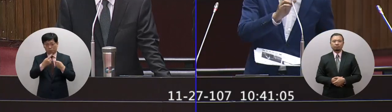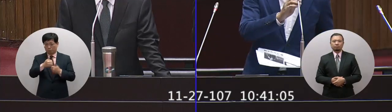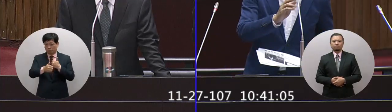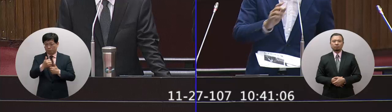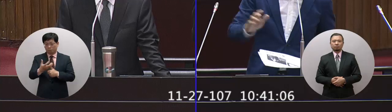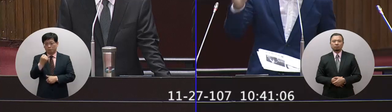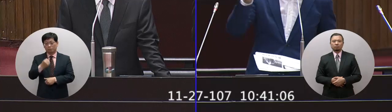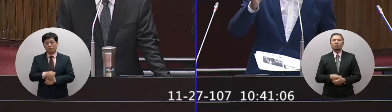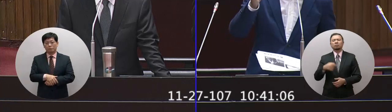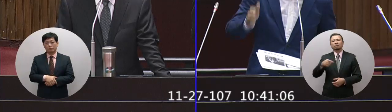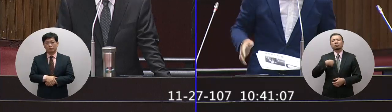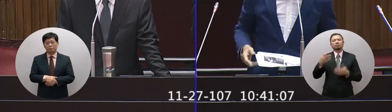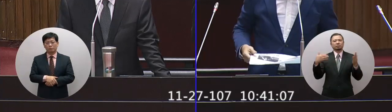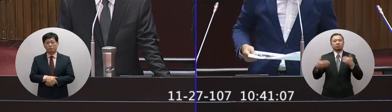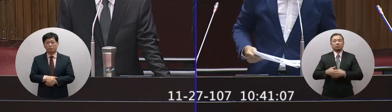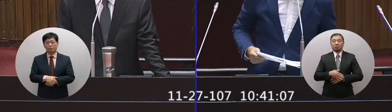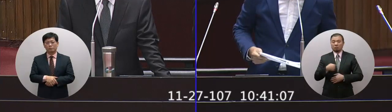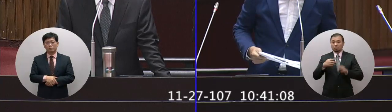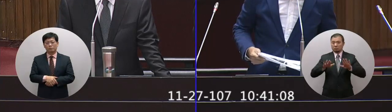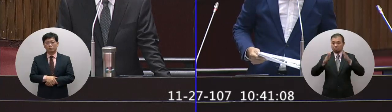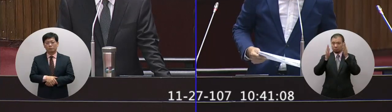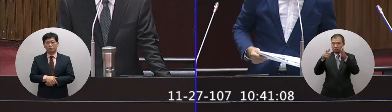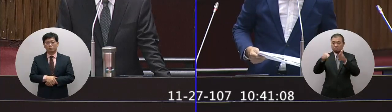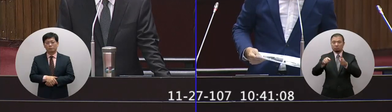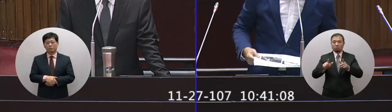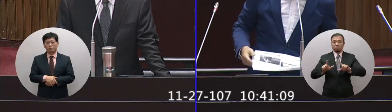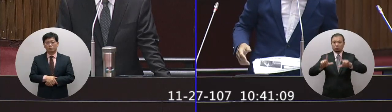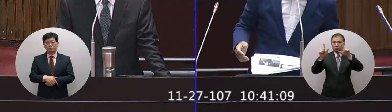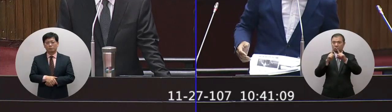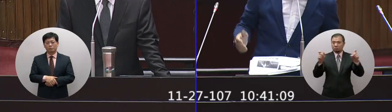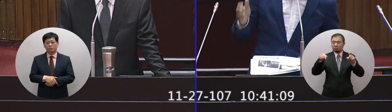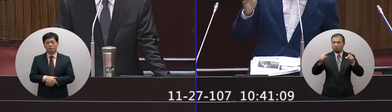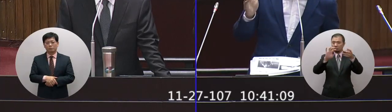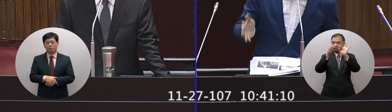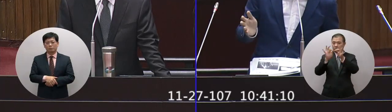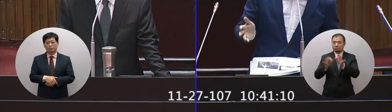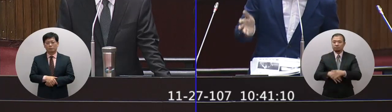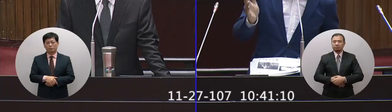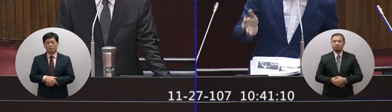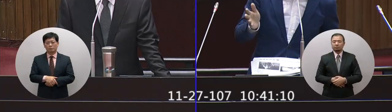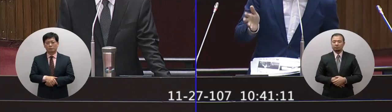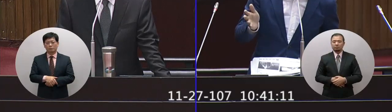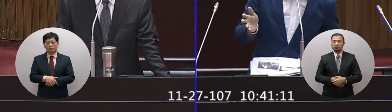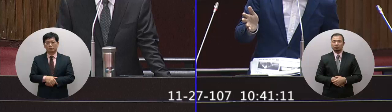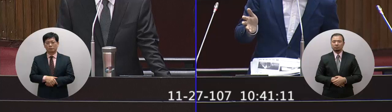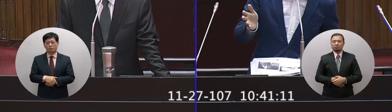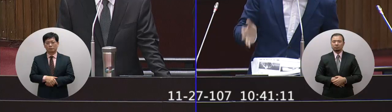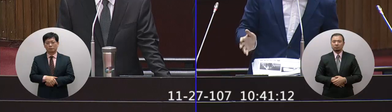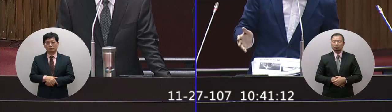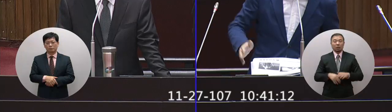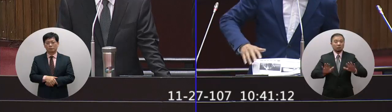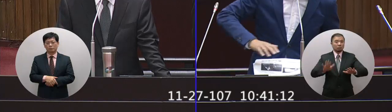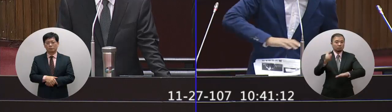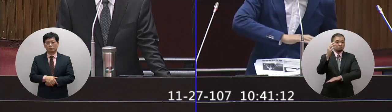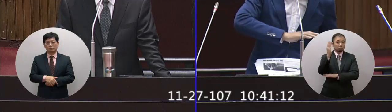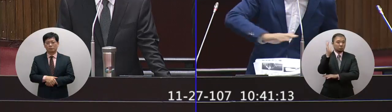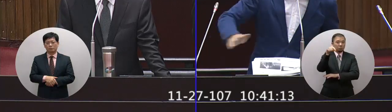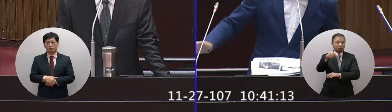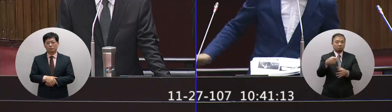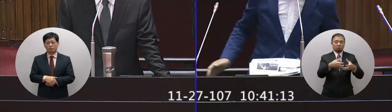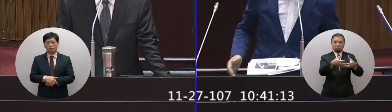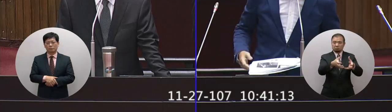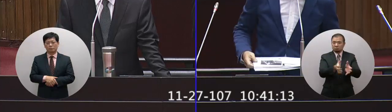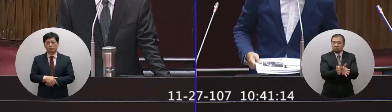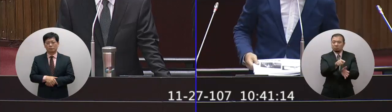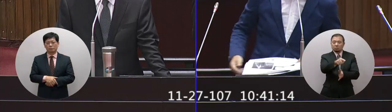我知道啊，我们针对的题目是针对冬奥嘛。那我的意思是说，政府你的行政团队立场是不是其他相